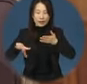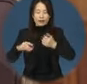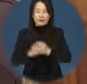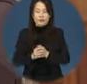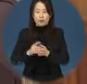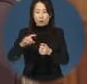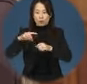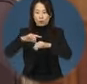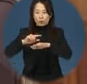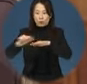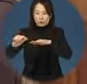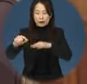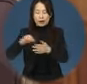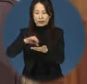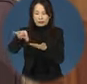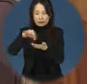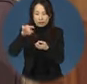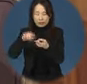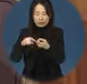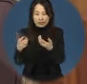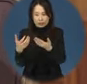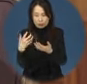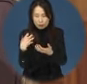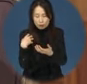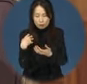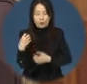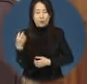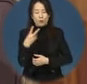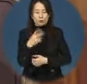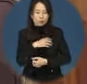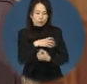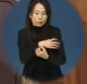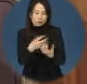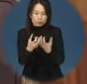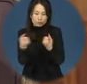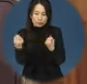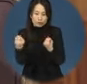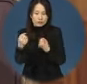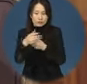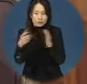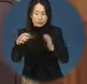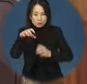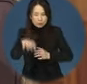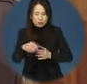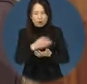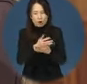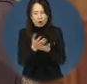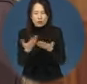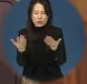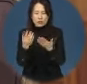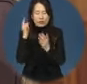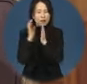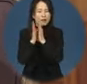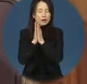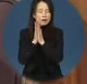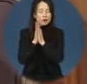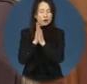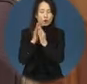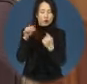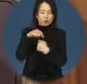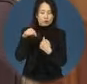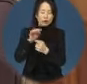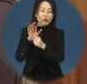재정에 대한 일을 하기도 하고 또 붕권 실에서 는 지방자치단체 여러가지 업무를 자율적으로 하는데